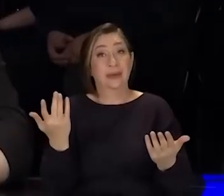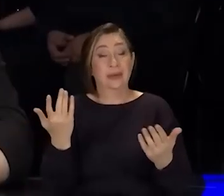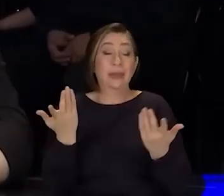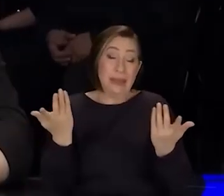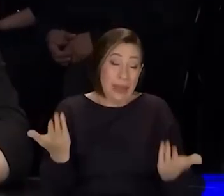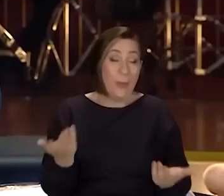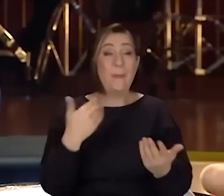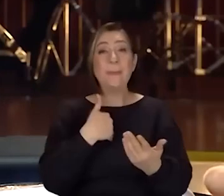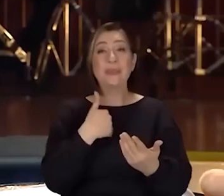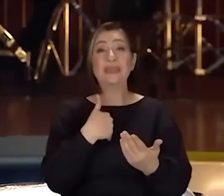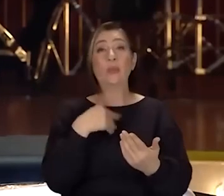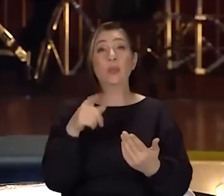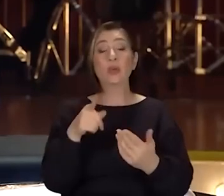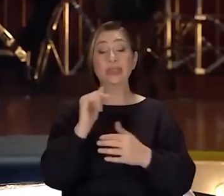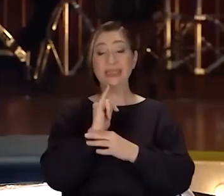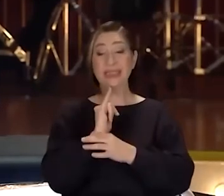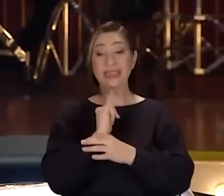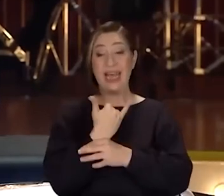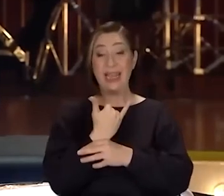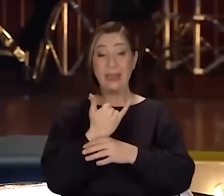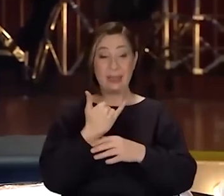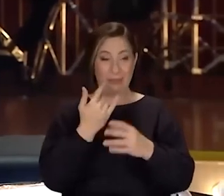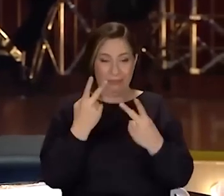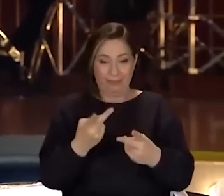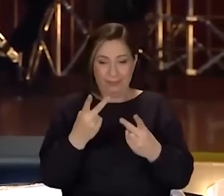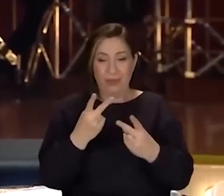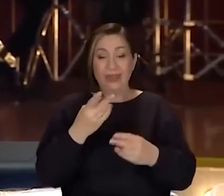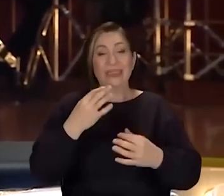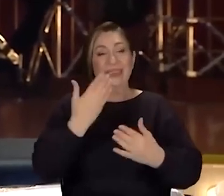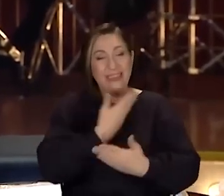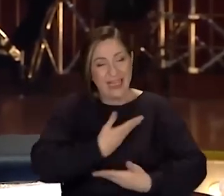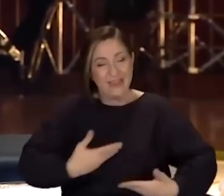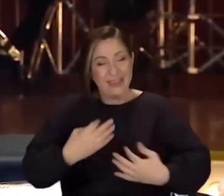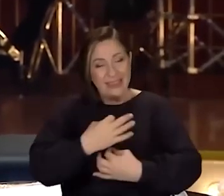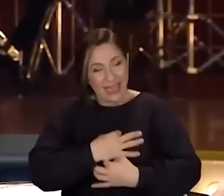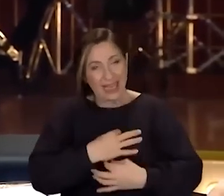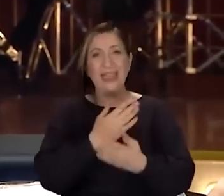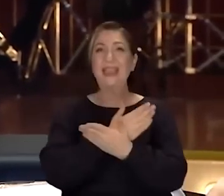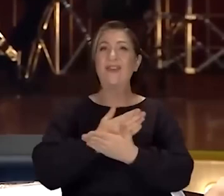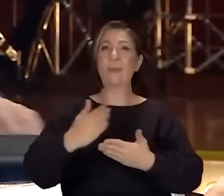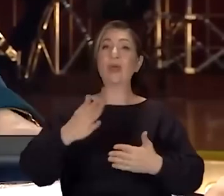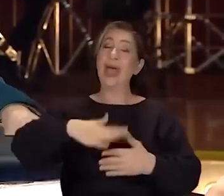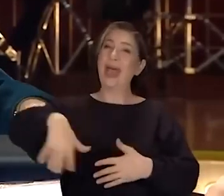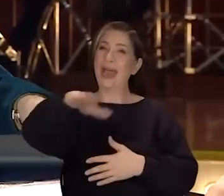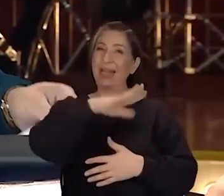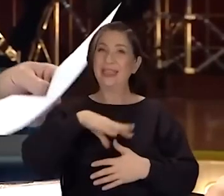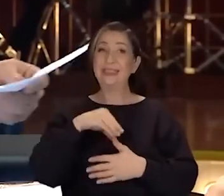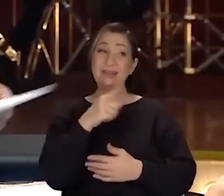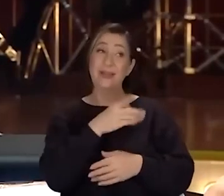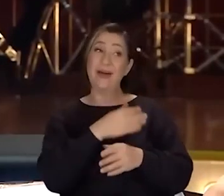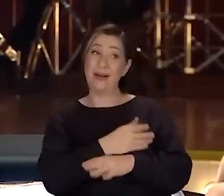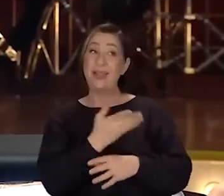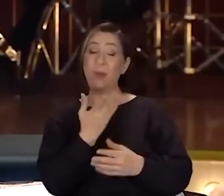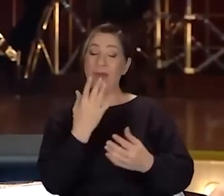tabii. Tabii ama biz de bu sanat... mesleğinde bu saygı sevgi devam ediyor. Evet. Hakikaten herkes de gayrı, sen de